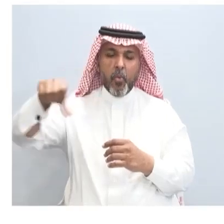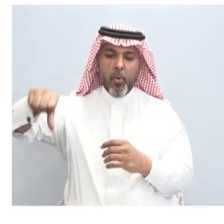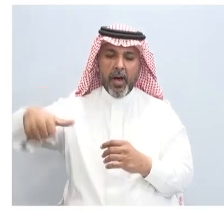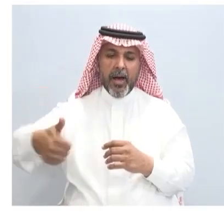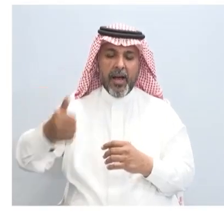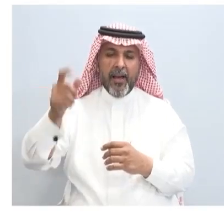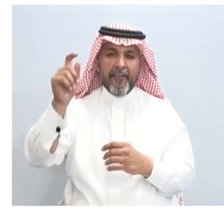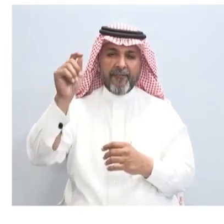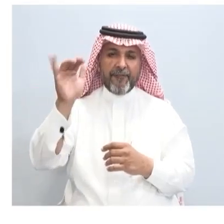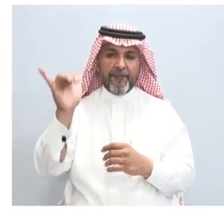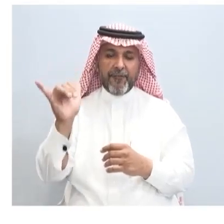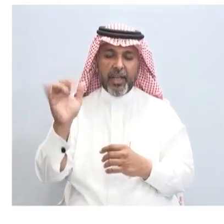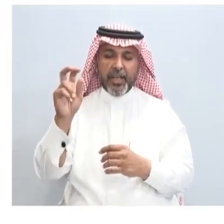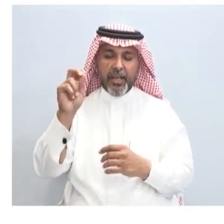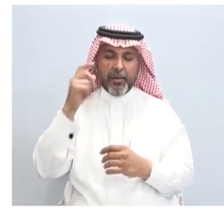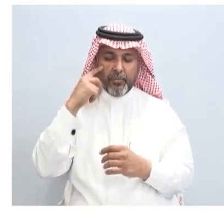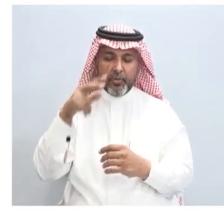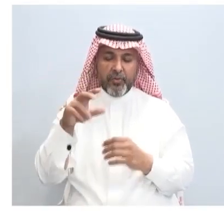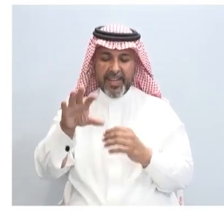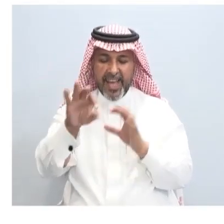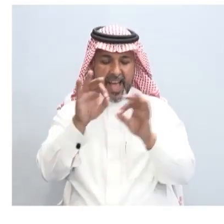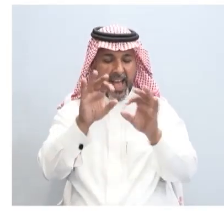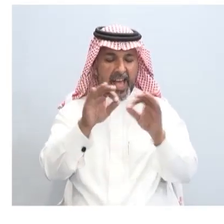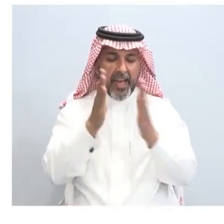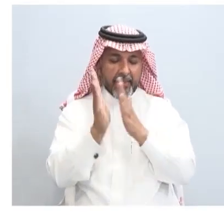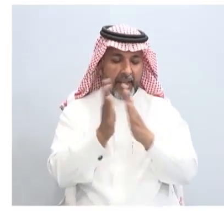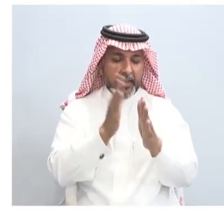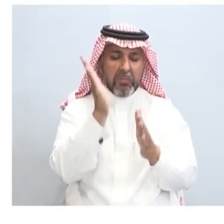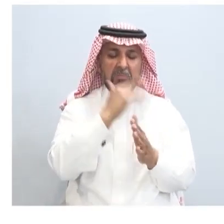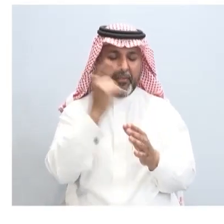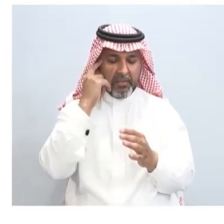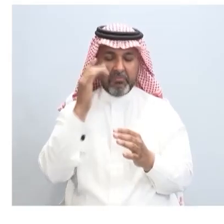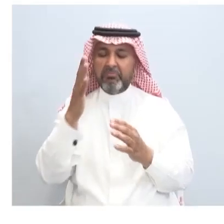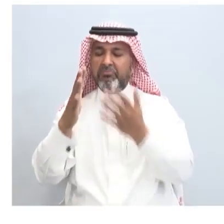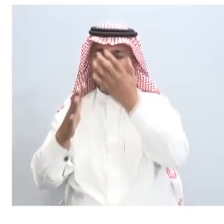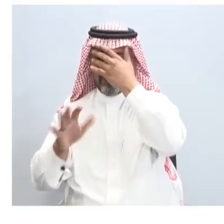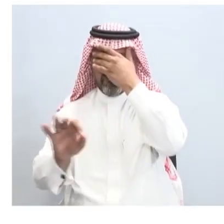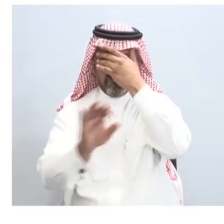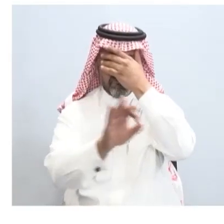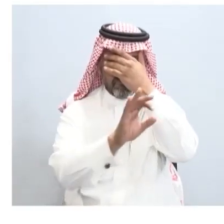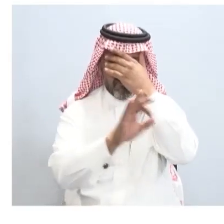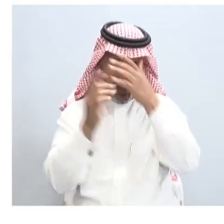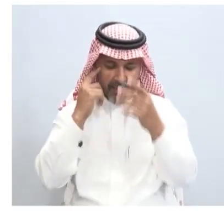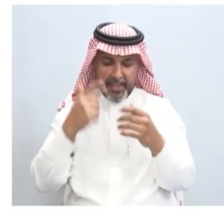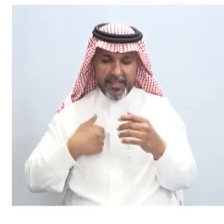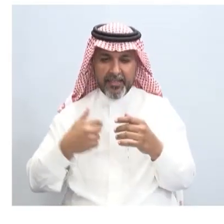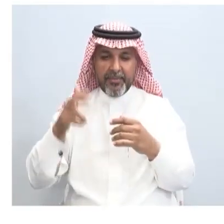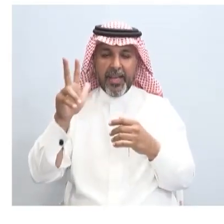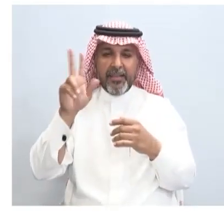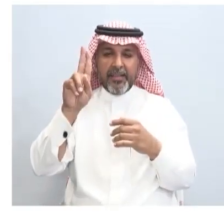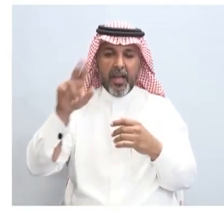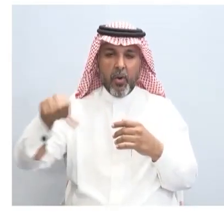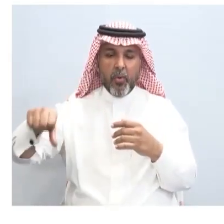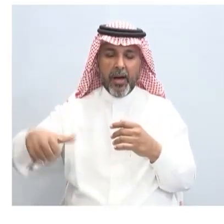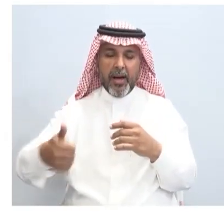مسائل اختيار دون ترتيب ناخذ اختيار دون ترتيب وايضا عشوائي يعني بعض الطلاب يقول لا العشوائي